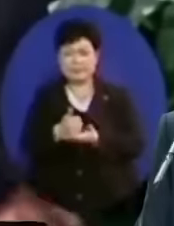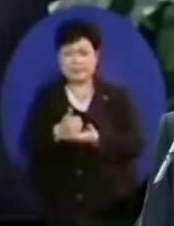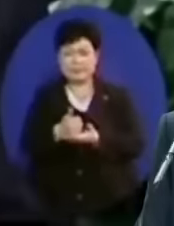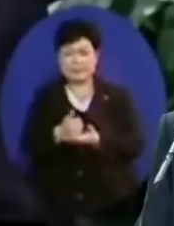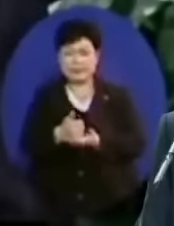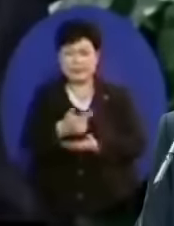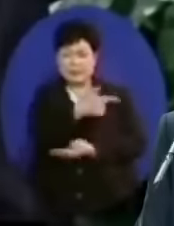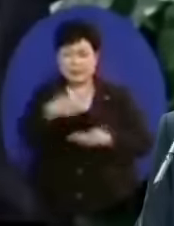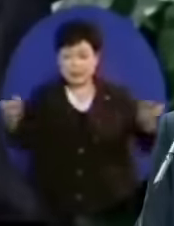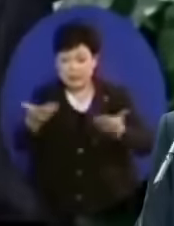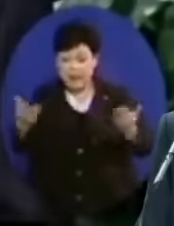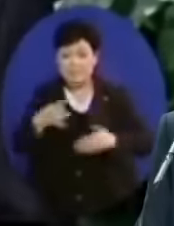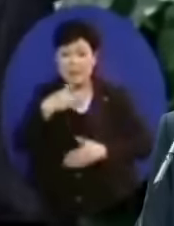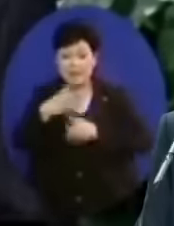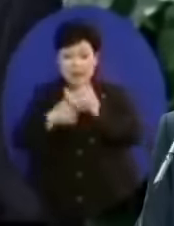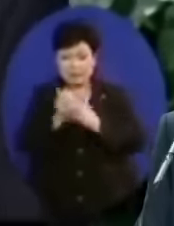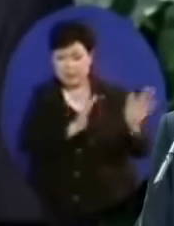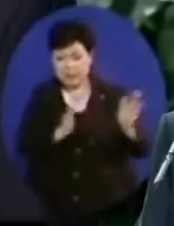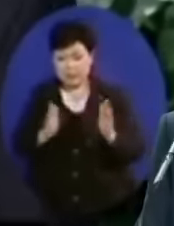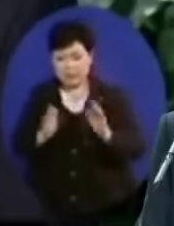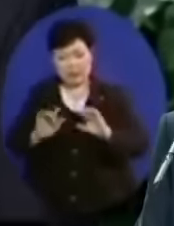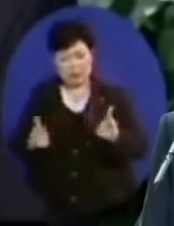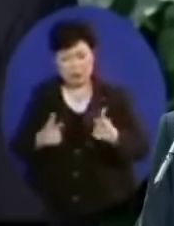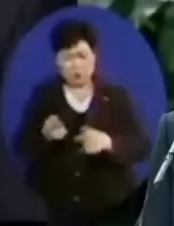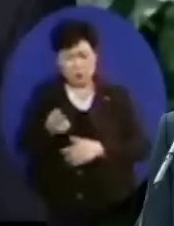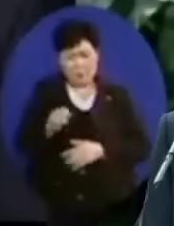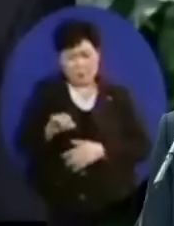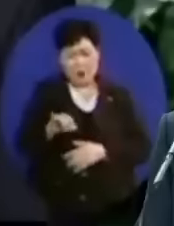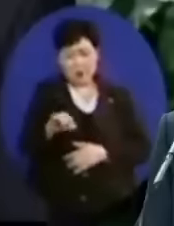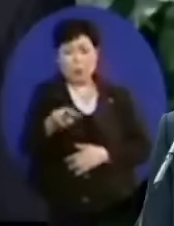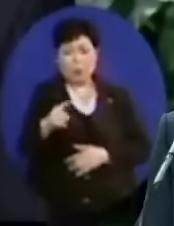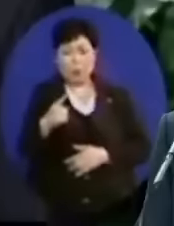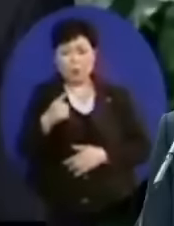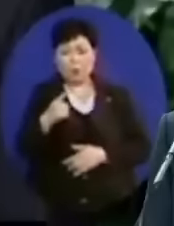큰 일만 하나님이 예비하시는 것이라 벌레도 예비하시네.